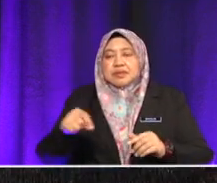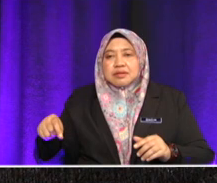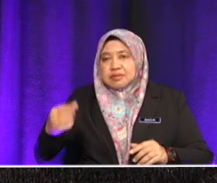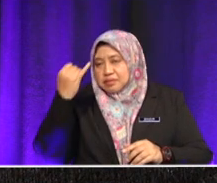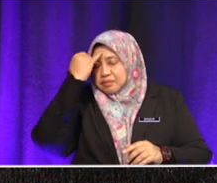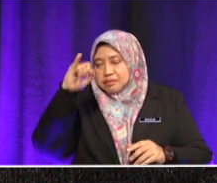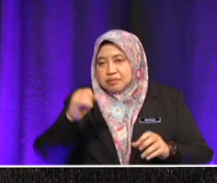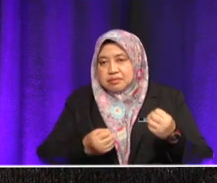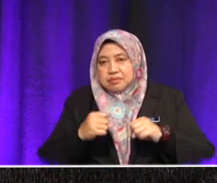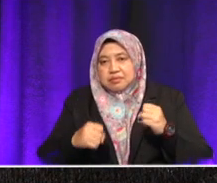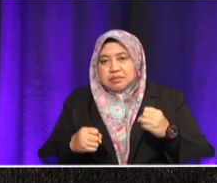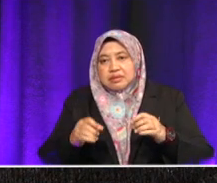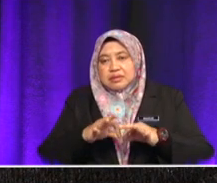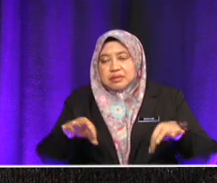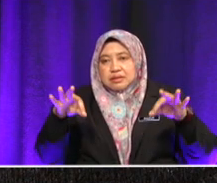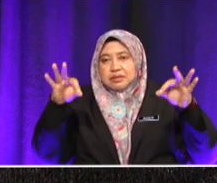sukai